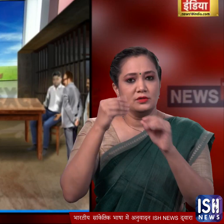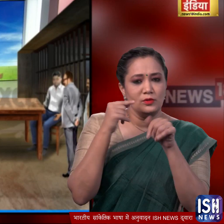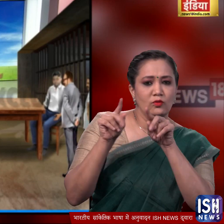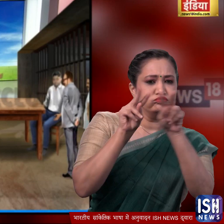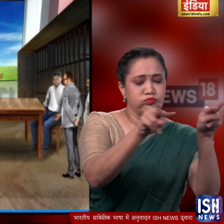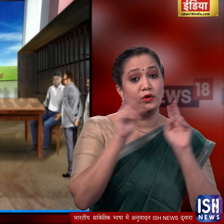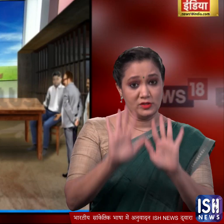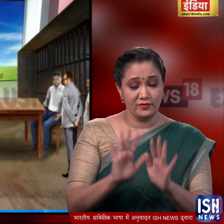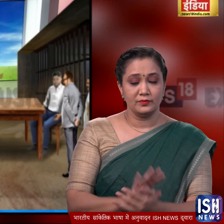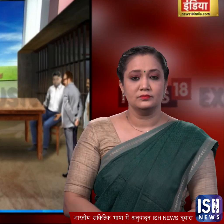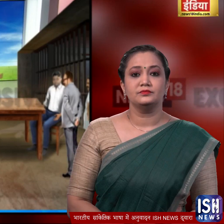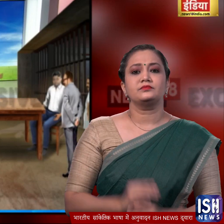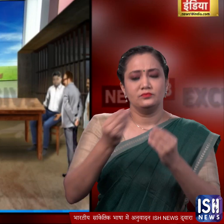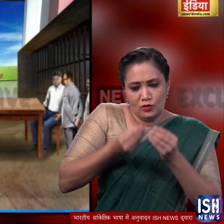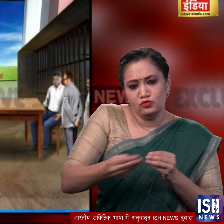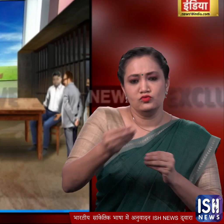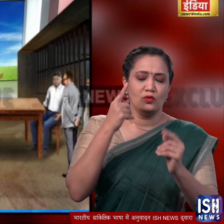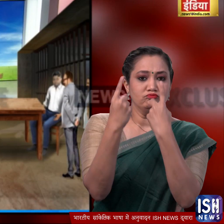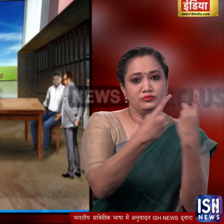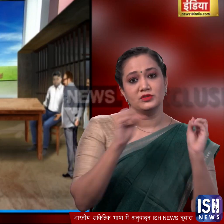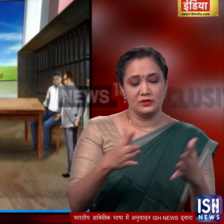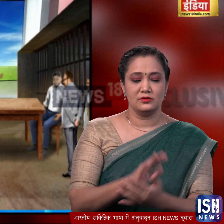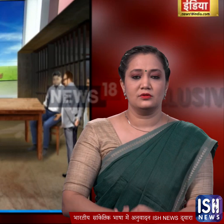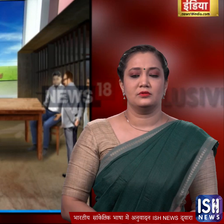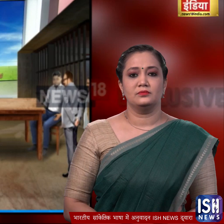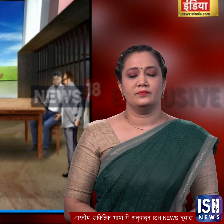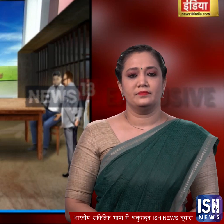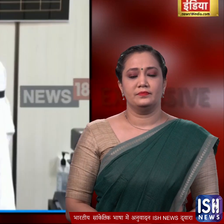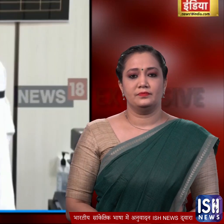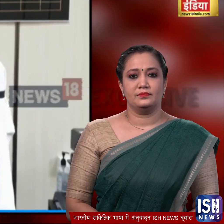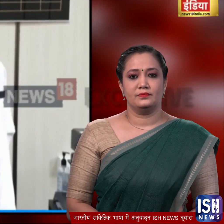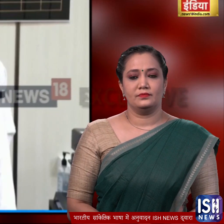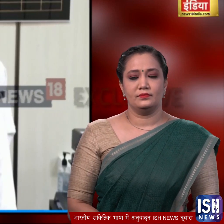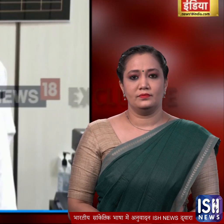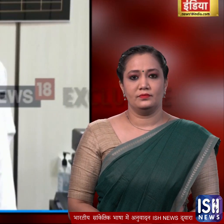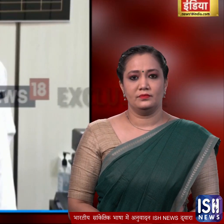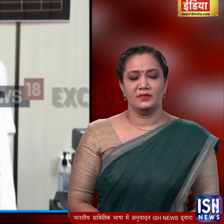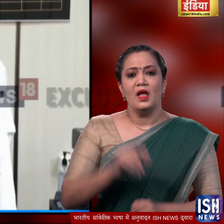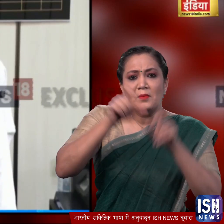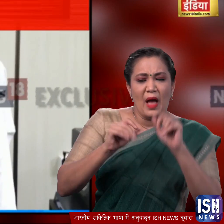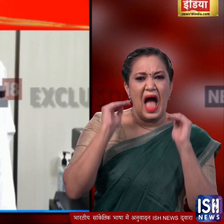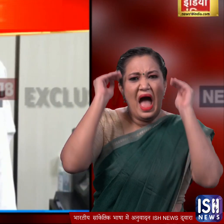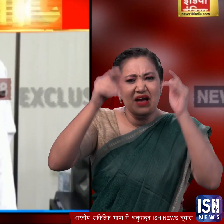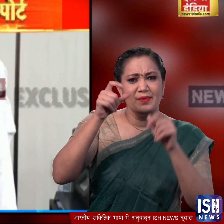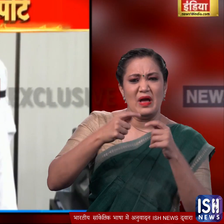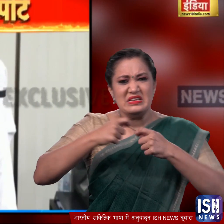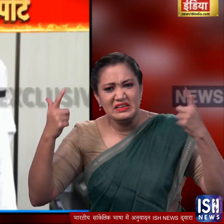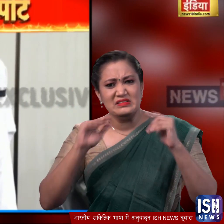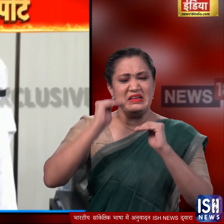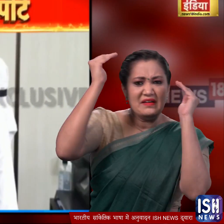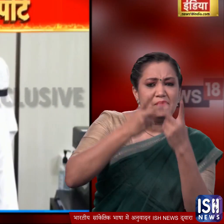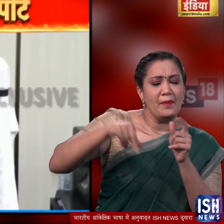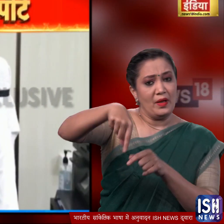एनसीबी के रडार पर बताए जा रहे हैं और उनसे जल्द पूछताछ हो सकती है। इसके जो क्लाइंट्स थे काफ़ी हाई प्रोफाइल क्लाइंट्स